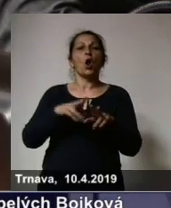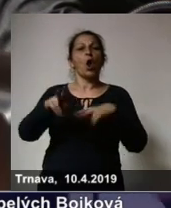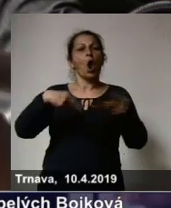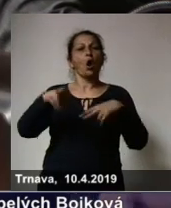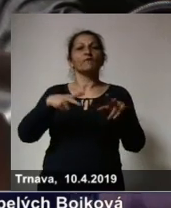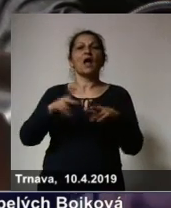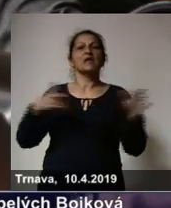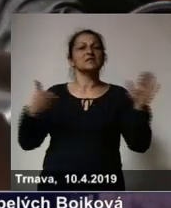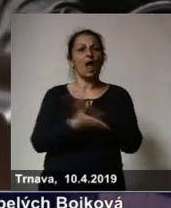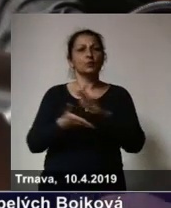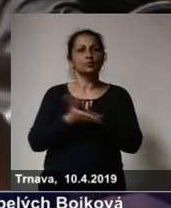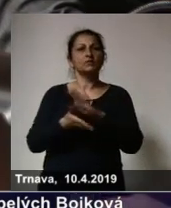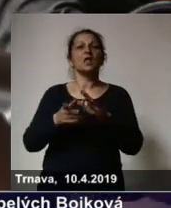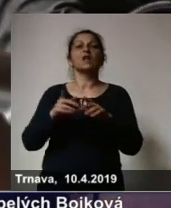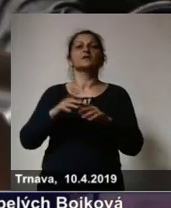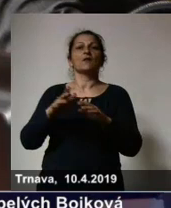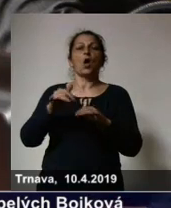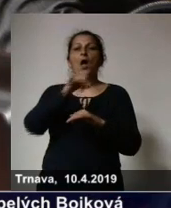a schváliť návrh menovať dnom